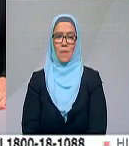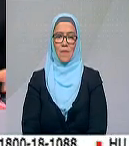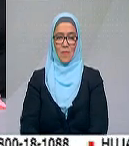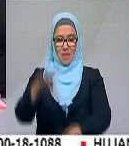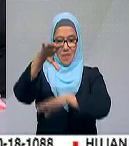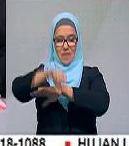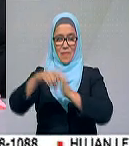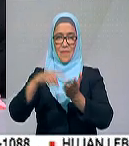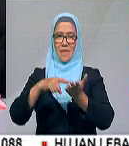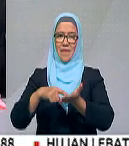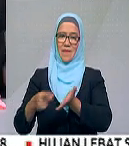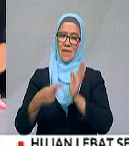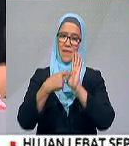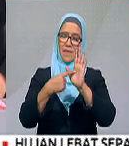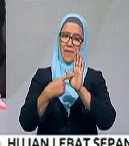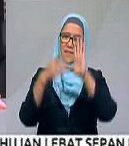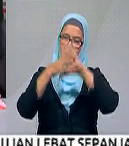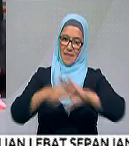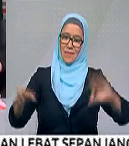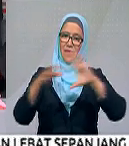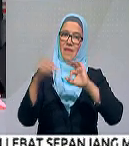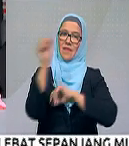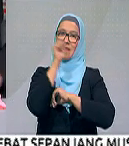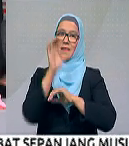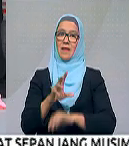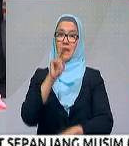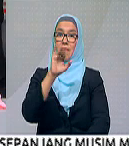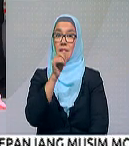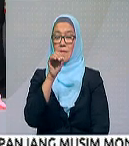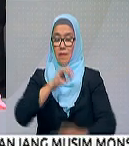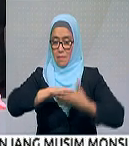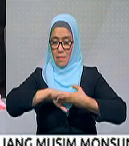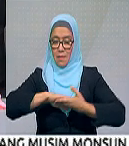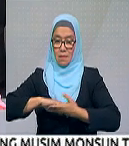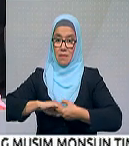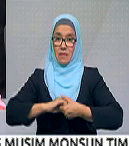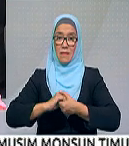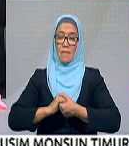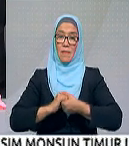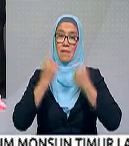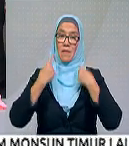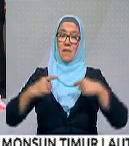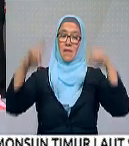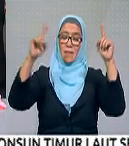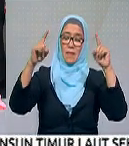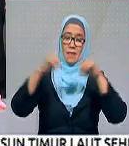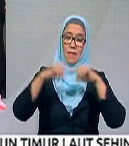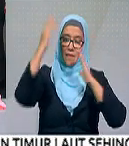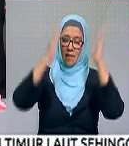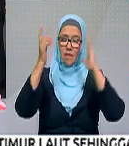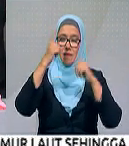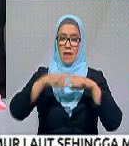Baik, malam ni kami bawakan kisah penyanyi nasyid terkenal tanah air yang bergabung untuk mengisi dana kebajikan